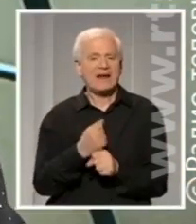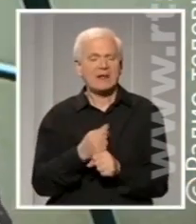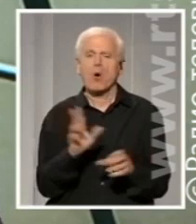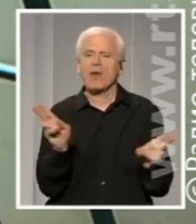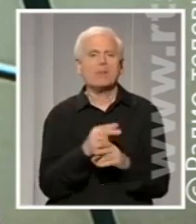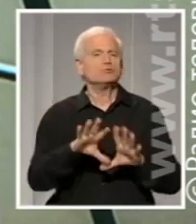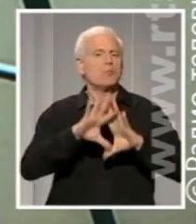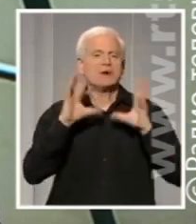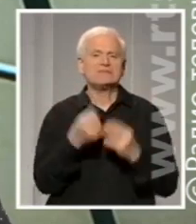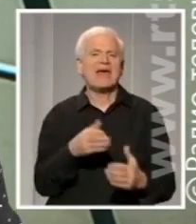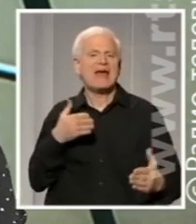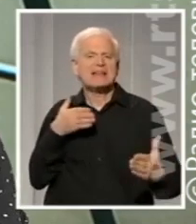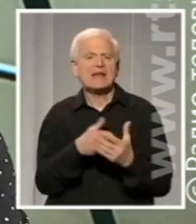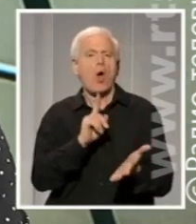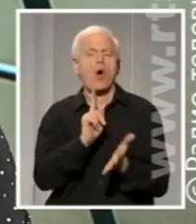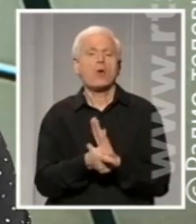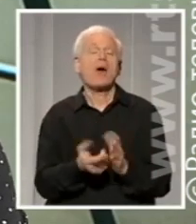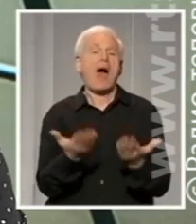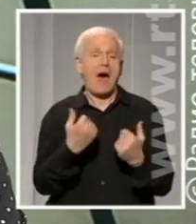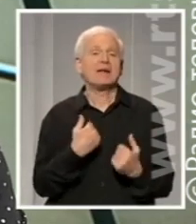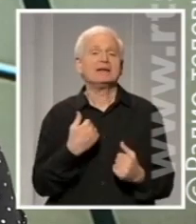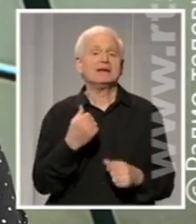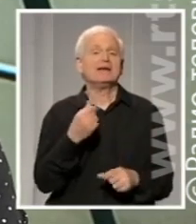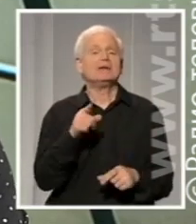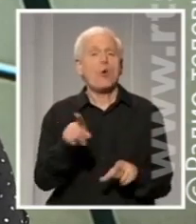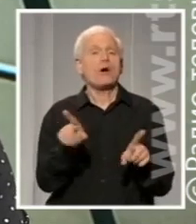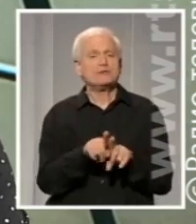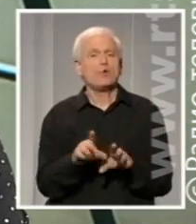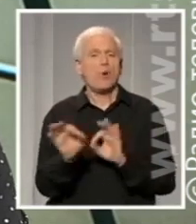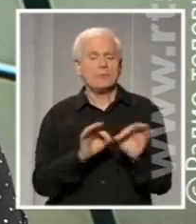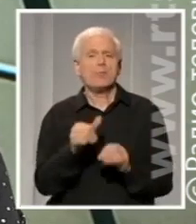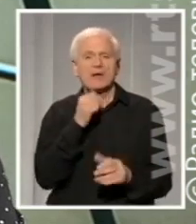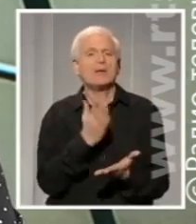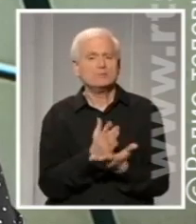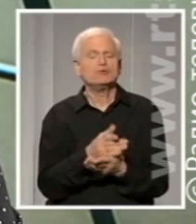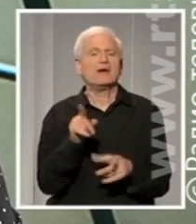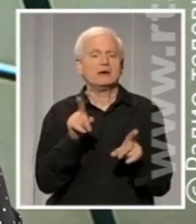možemo sve tako frontalno, ali da kažemo da je i to u pripremi i da će i to biti